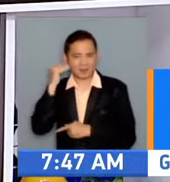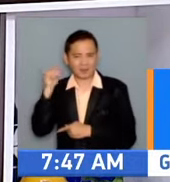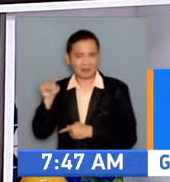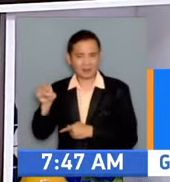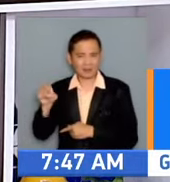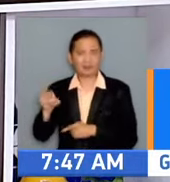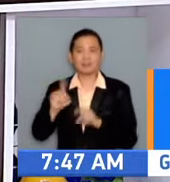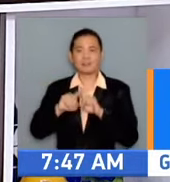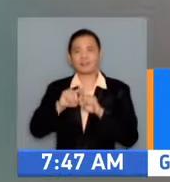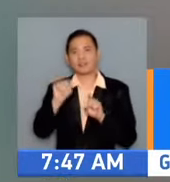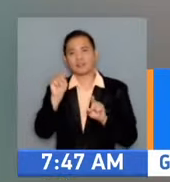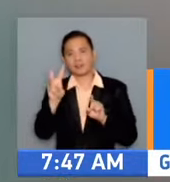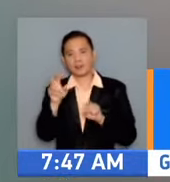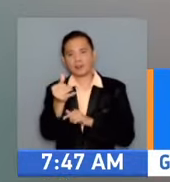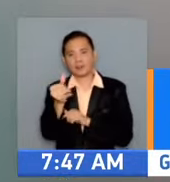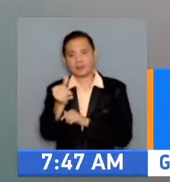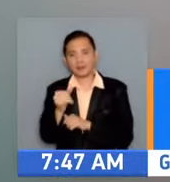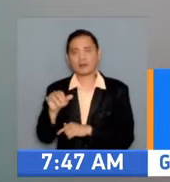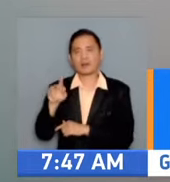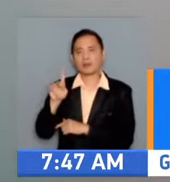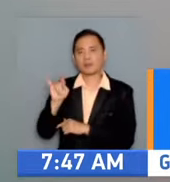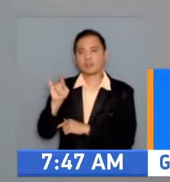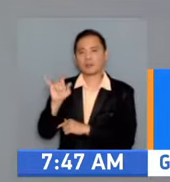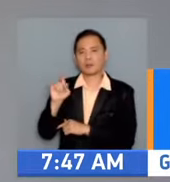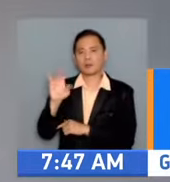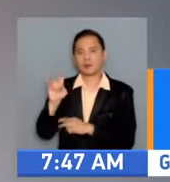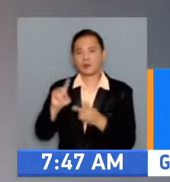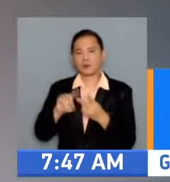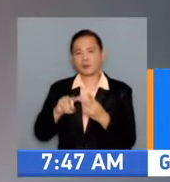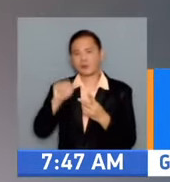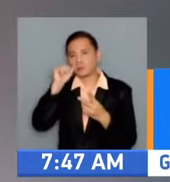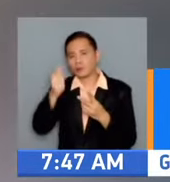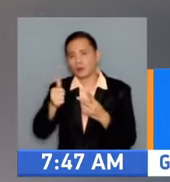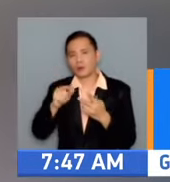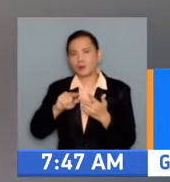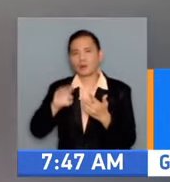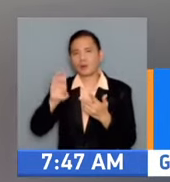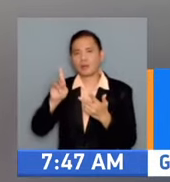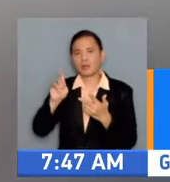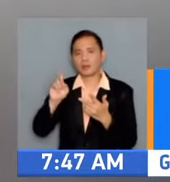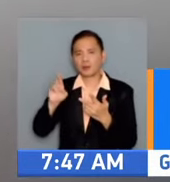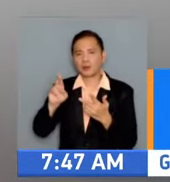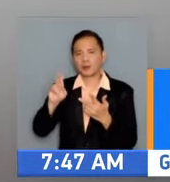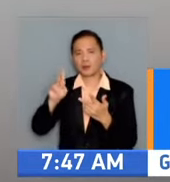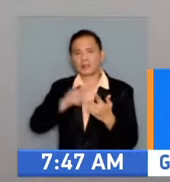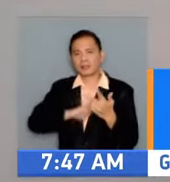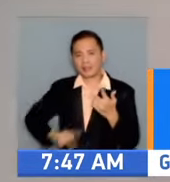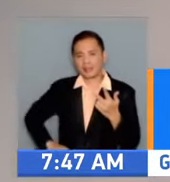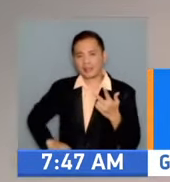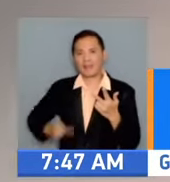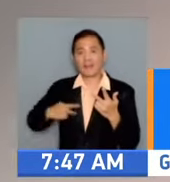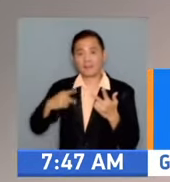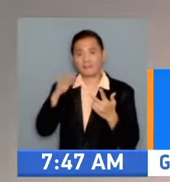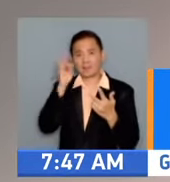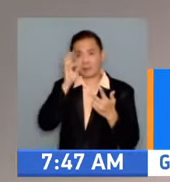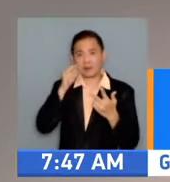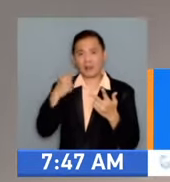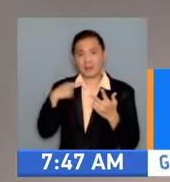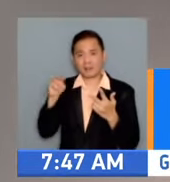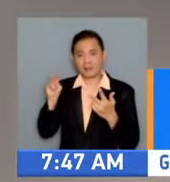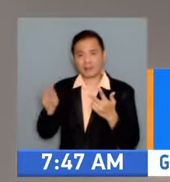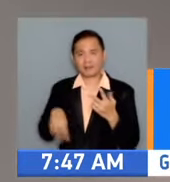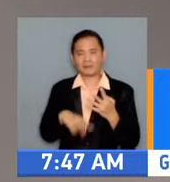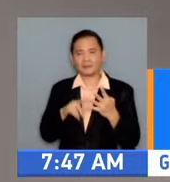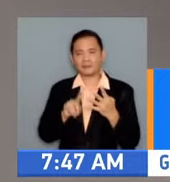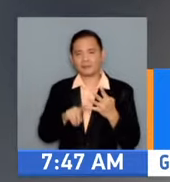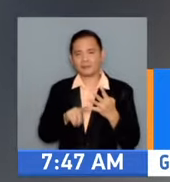Pachinko, Siliminho, Tomorrow, Baker King na nagkaroon din ng Philippine adaptation and tayo. And the list goes on. Yes, madami. At syempre, ayan, yan